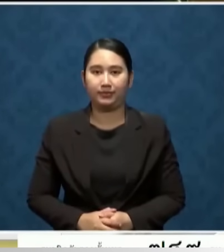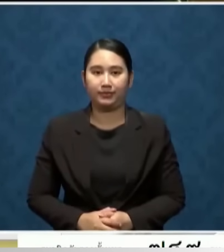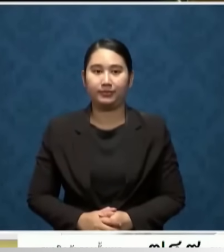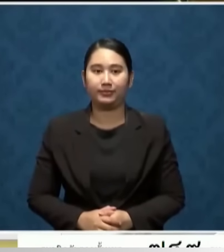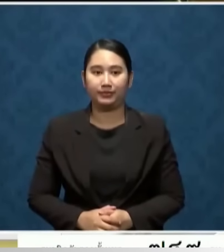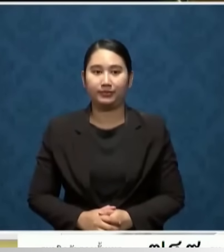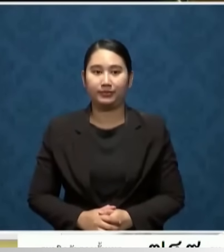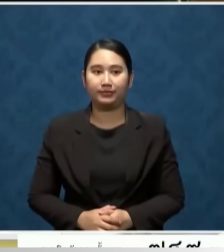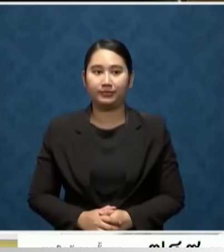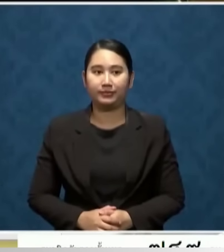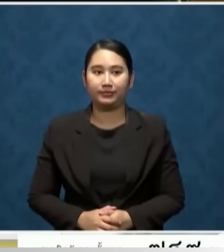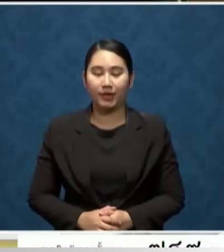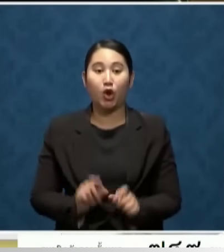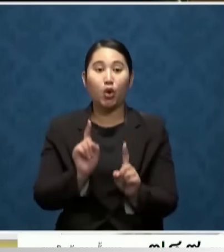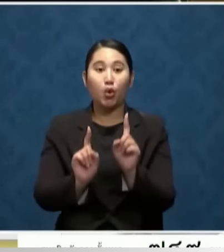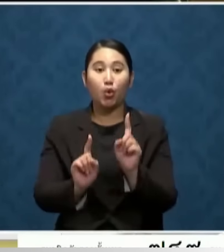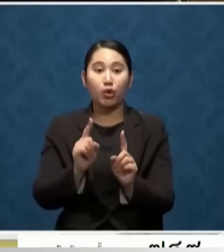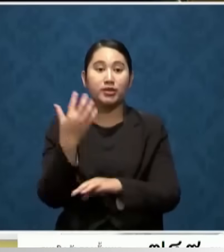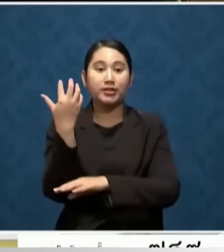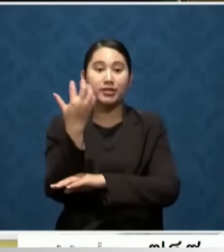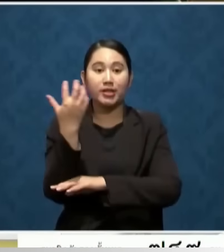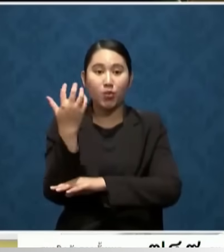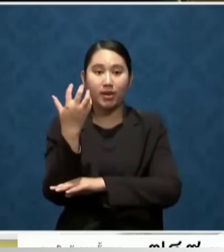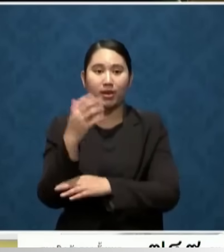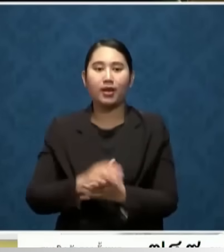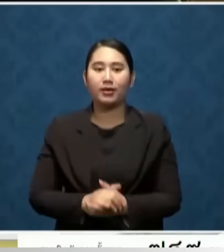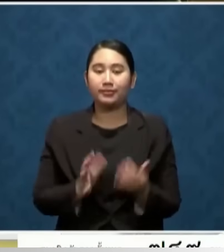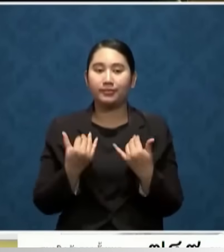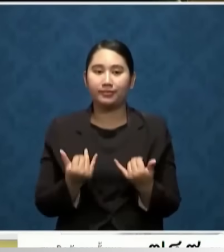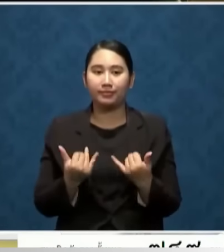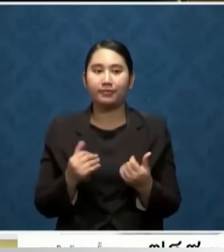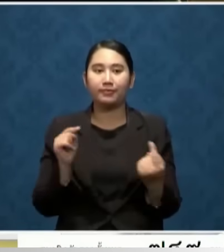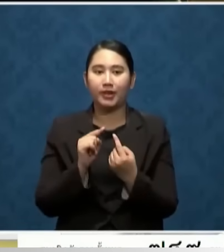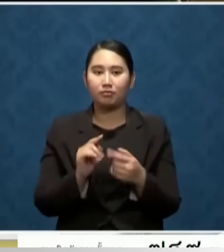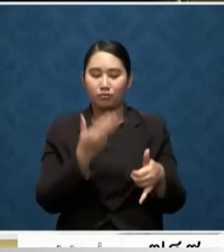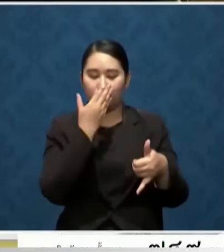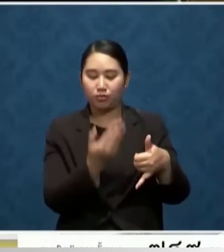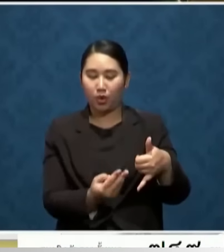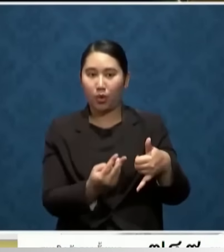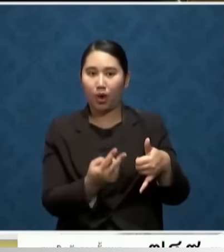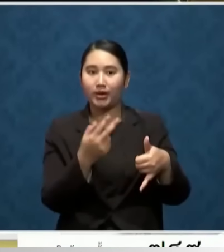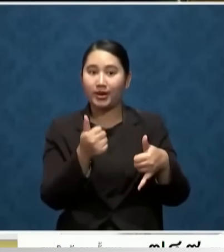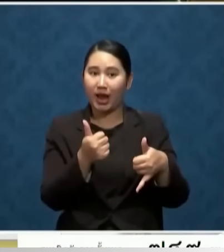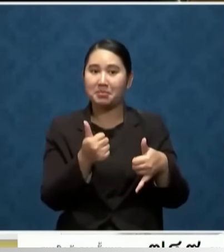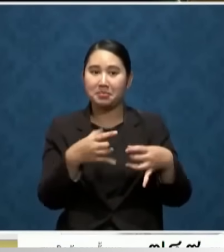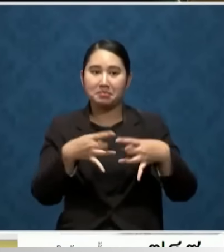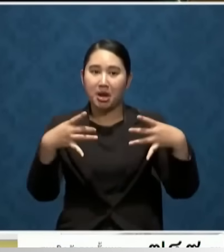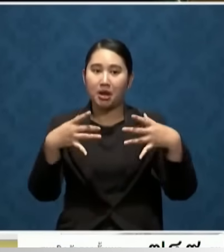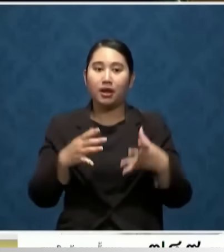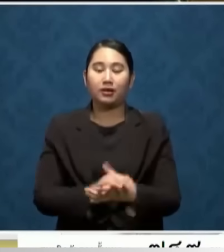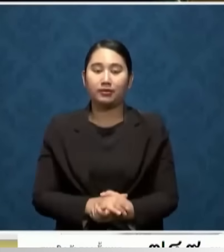กรณีการถือหุ้นสื่อหรือไม่ตนเป็นบุคคลที่ต้องห้ามหรือไม่นี้ผมจึงเห็นว่